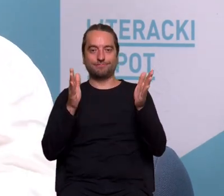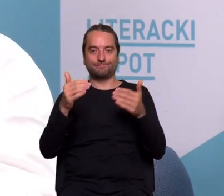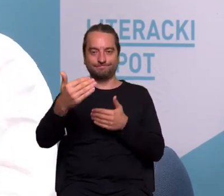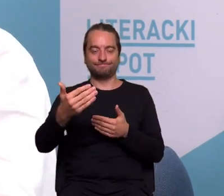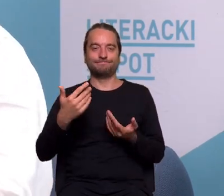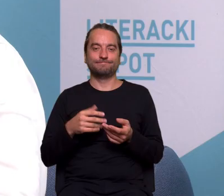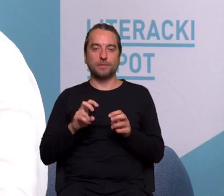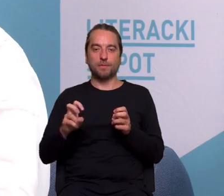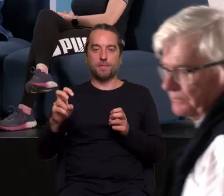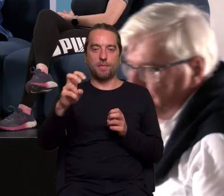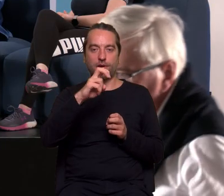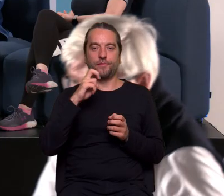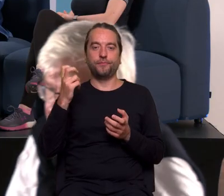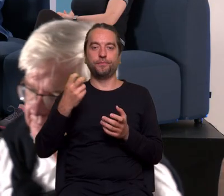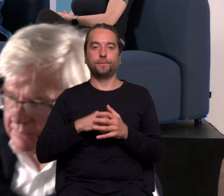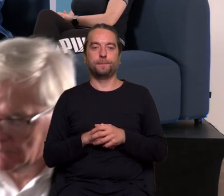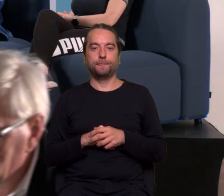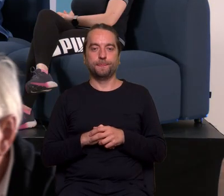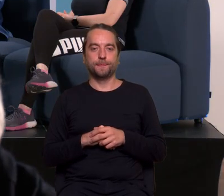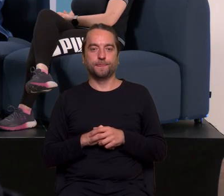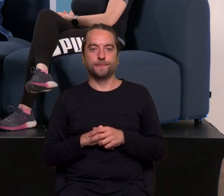Miejsca, w których właśnie